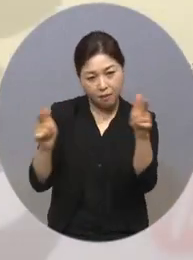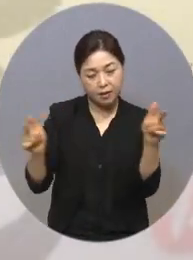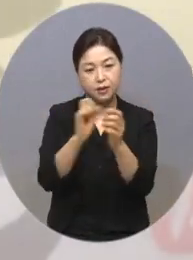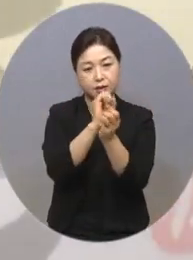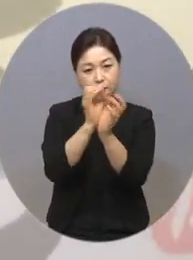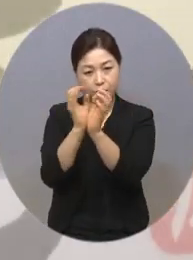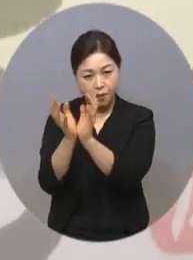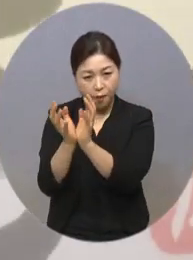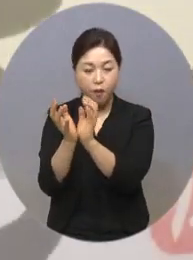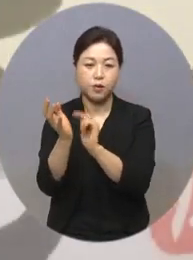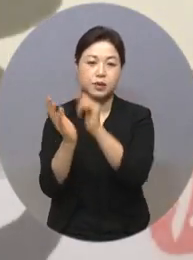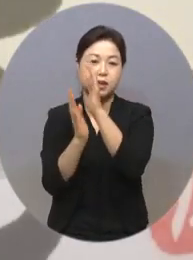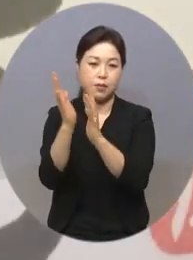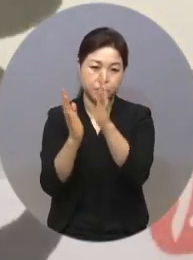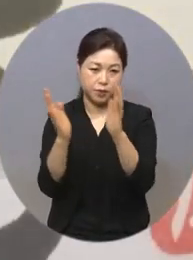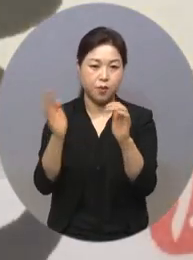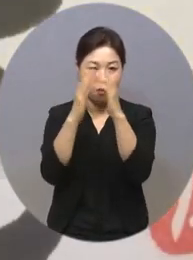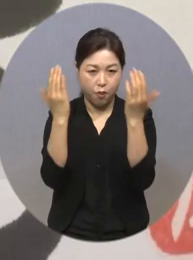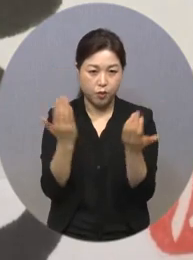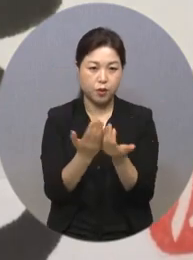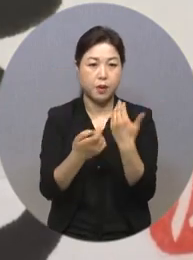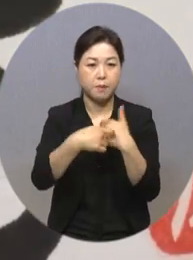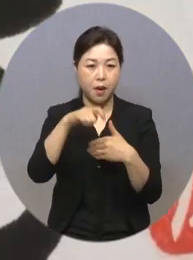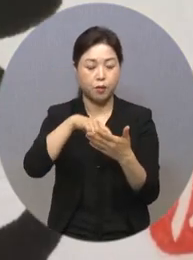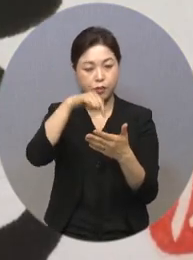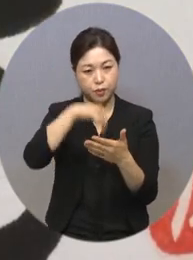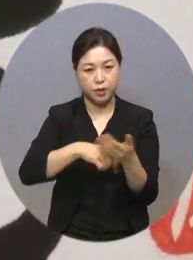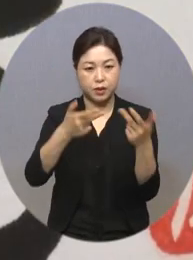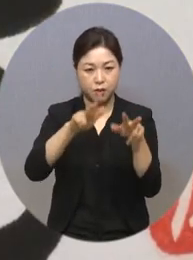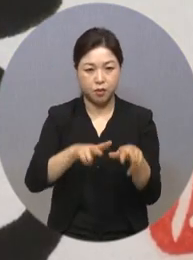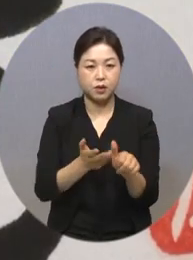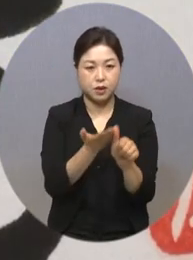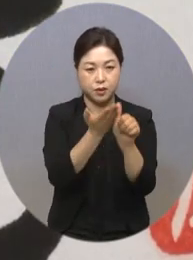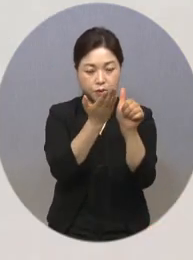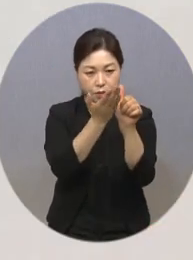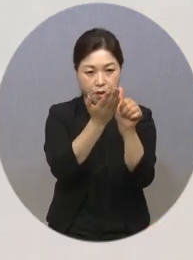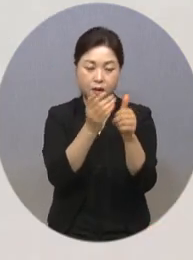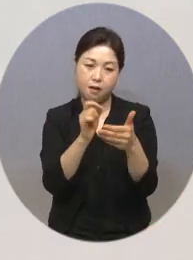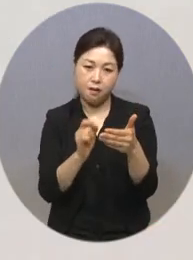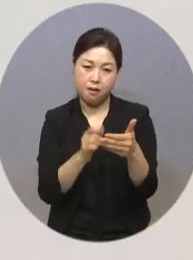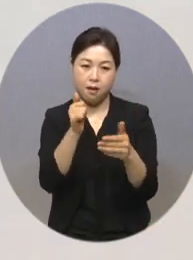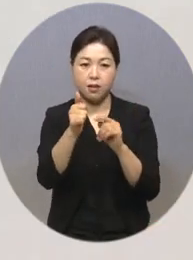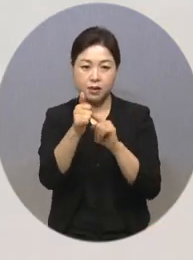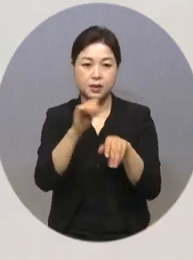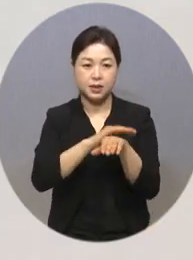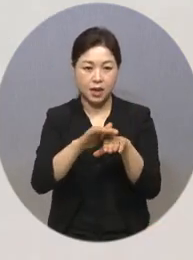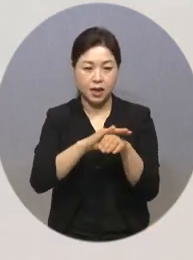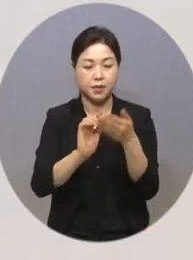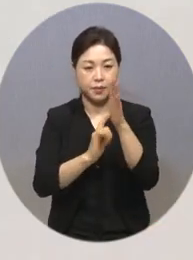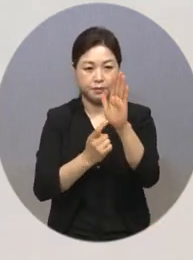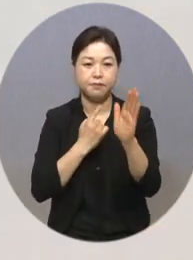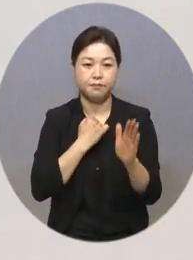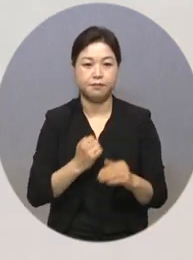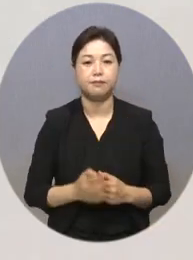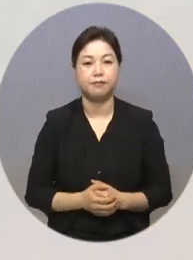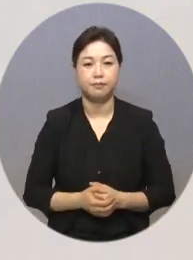꽃들과 외로운 잡초까지 마음속 정원을 가꿔 작가의 손끝에서 새롭게